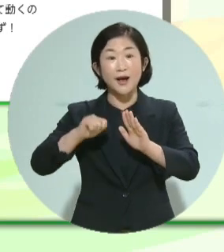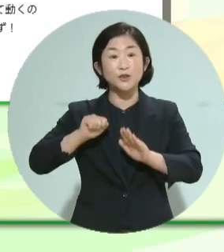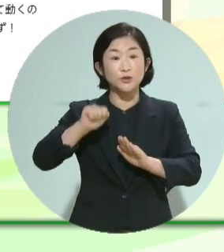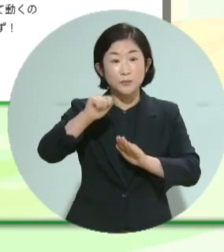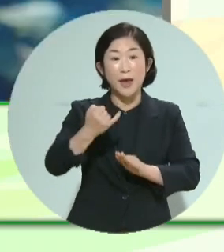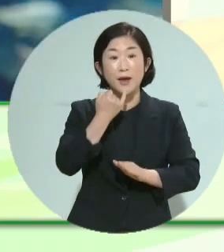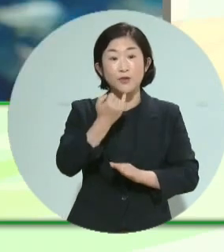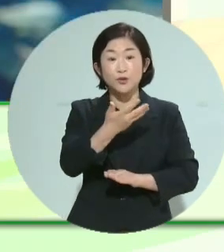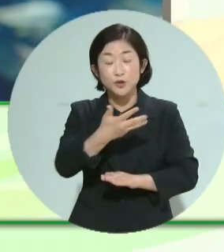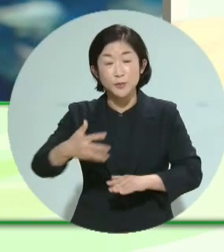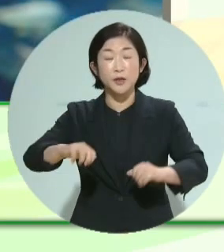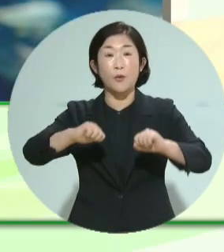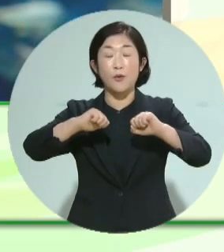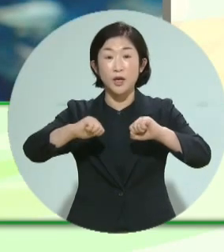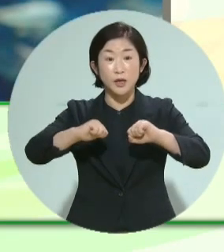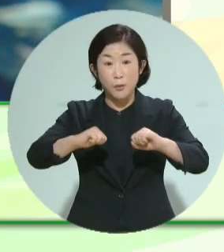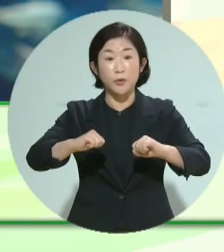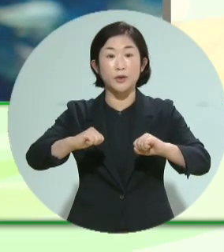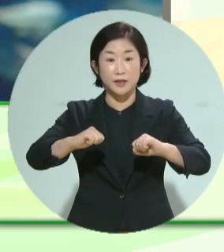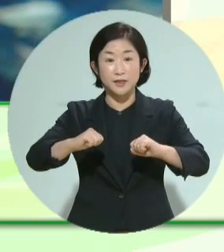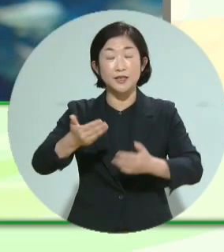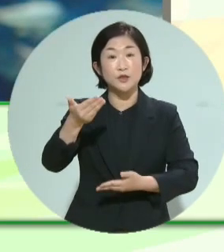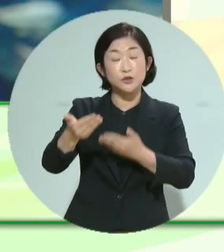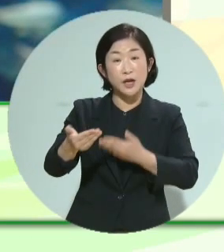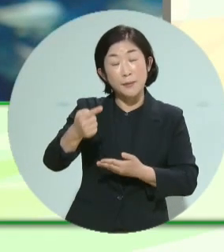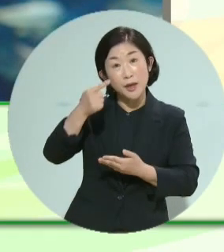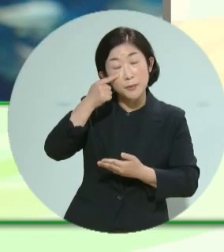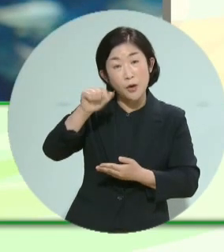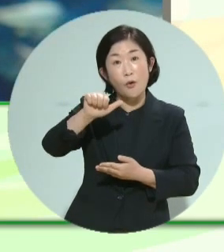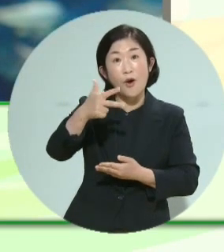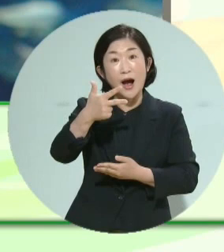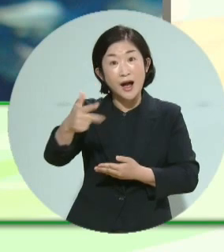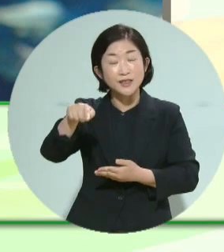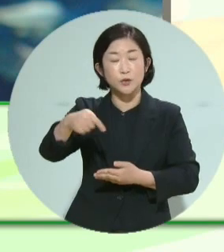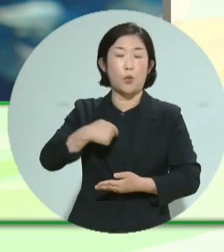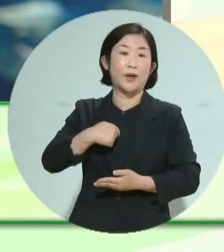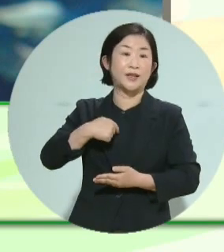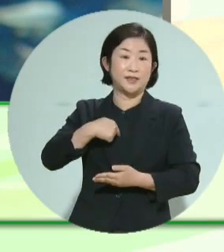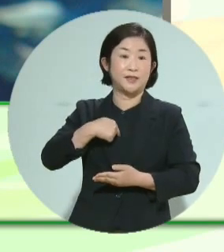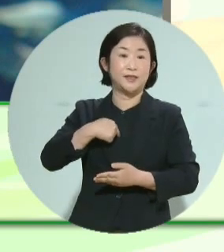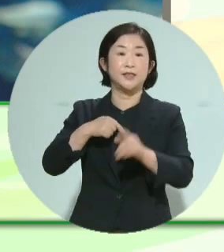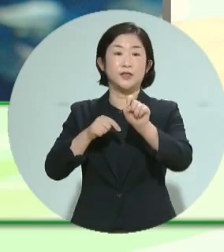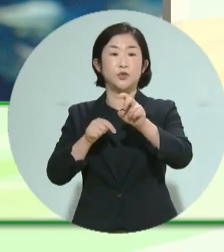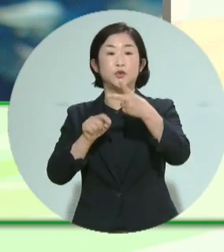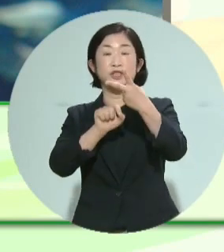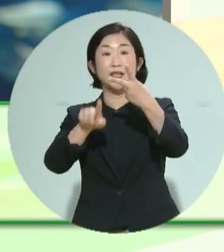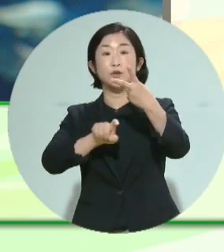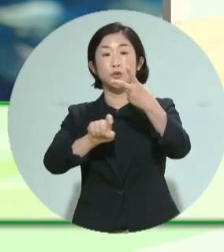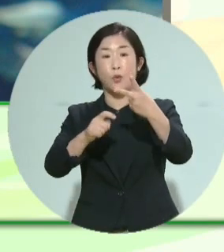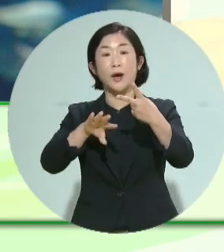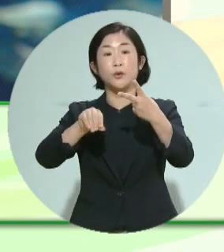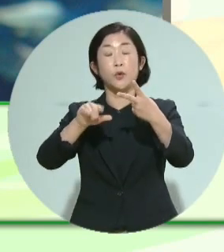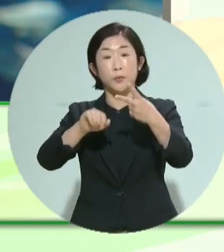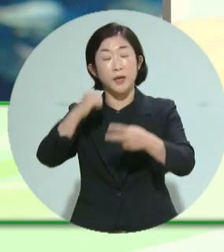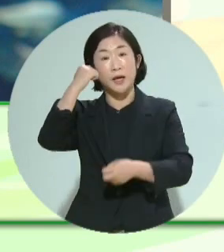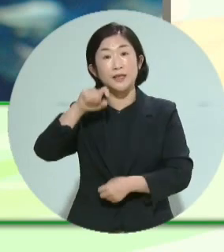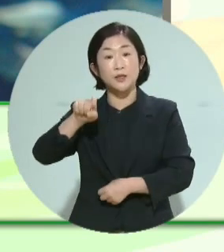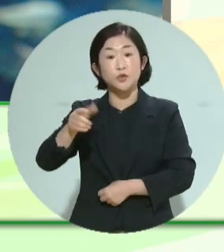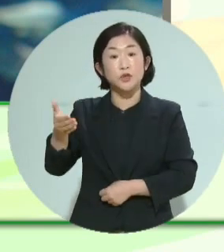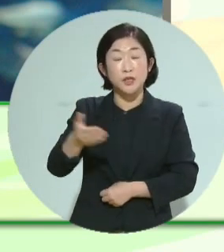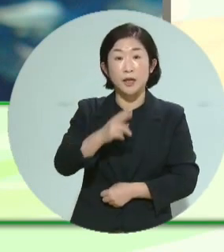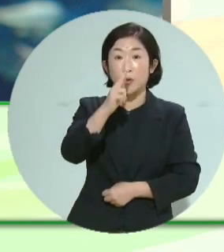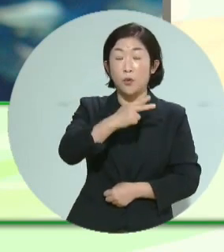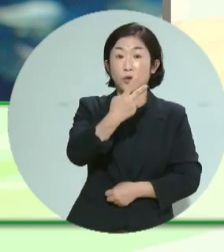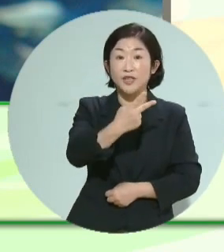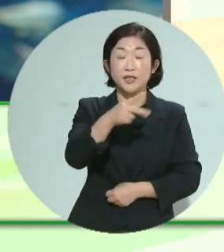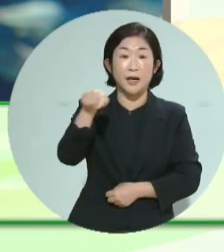物たち比べてみようアジと私が来月10日土曜日の午前10時からと午後2時からの2